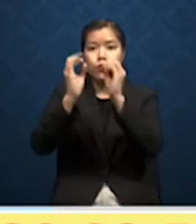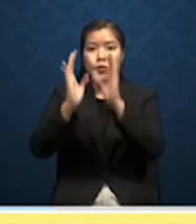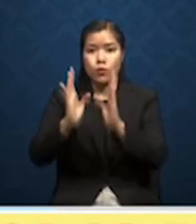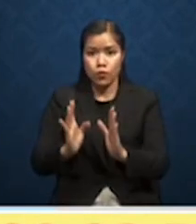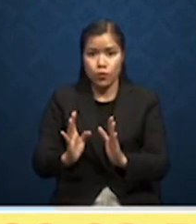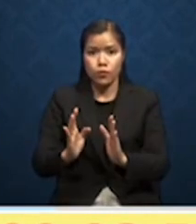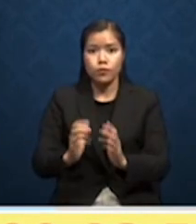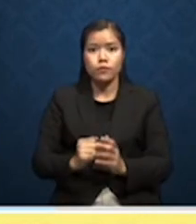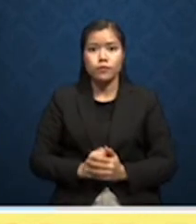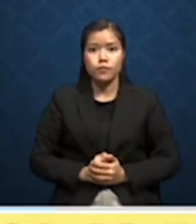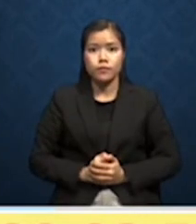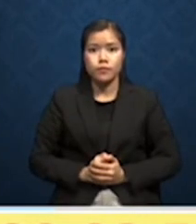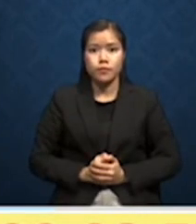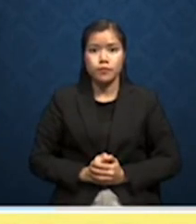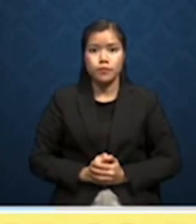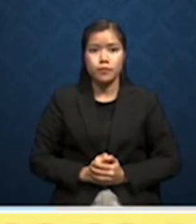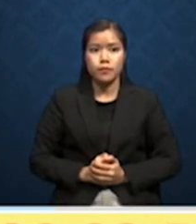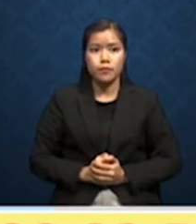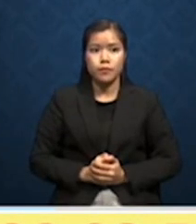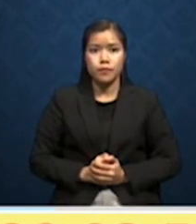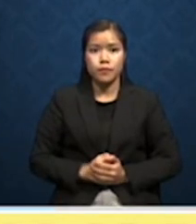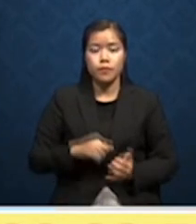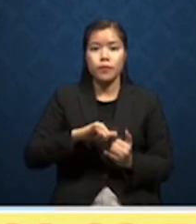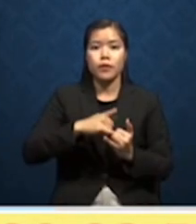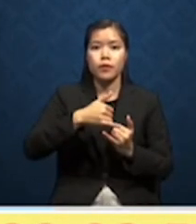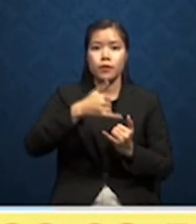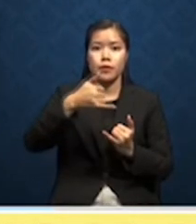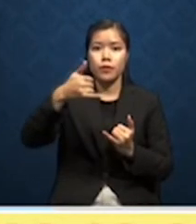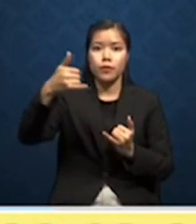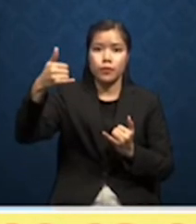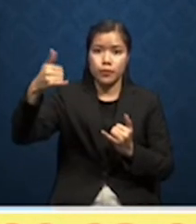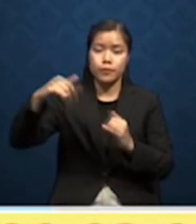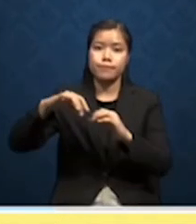เดินทางสู่สัมปรายภพอันงดงาม